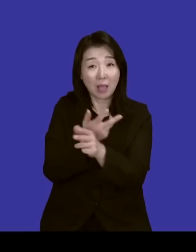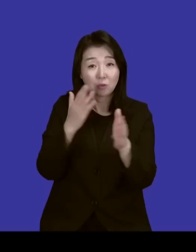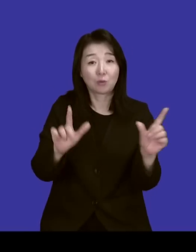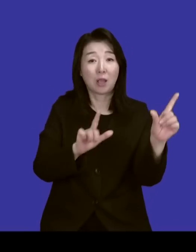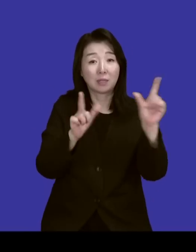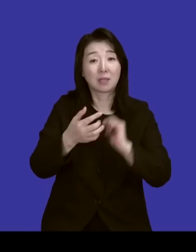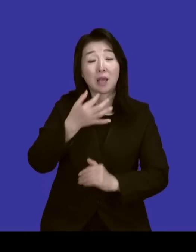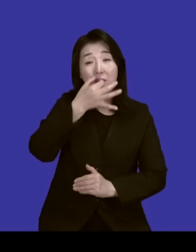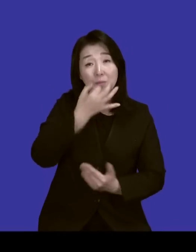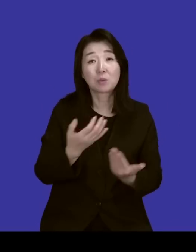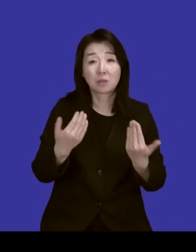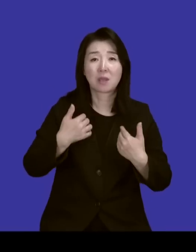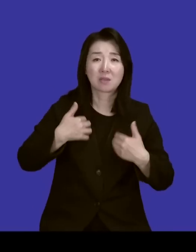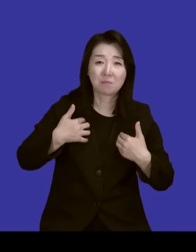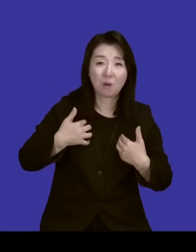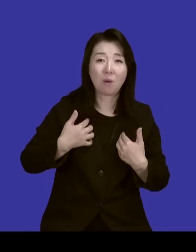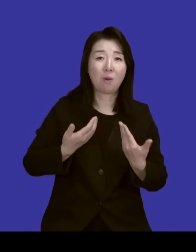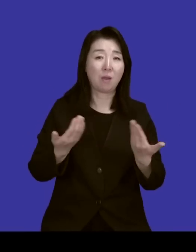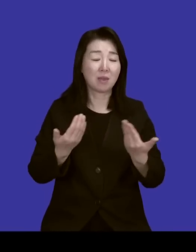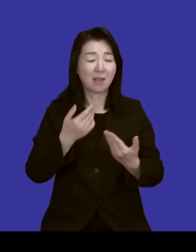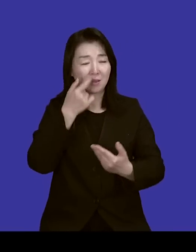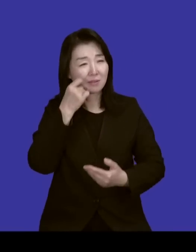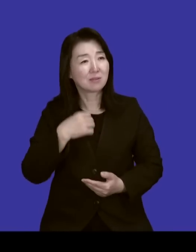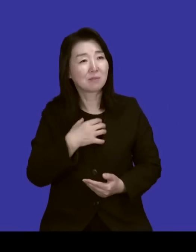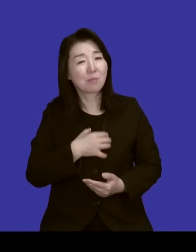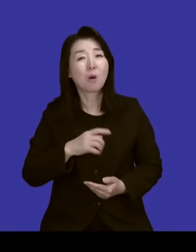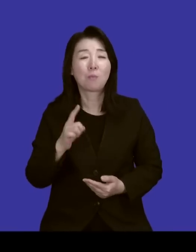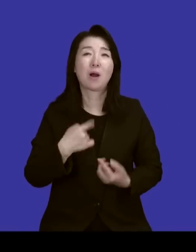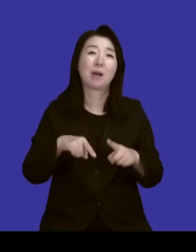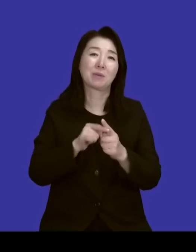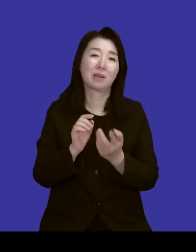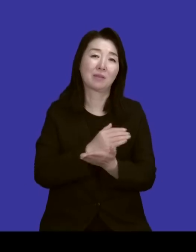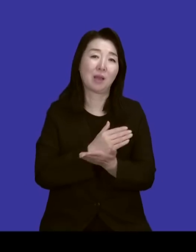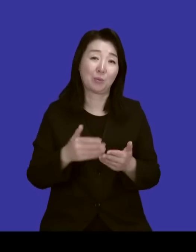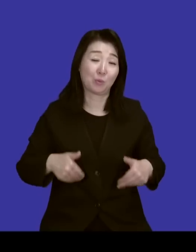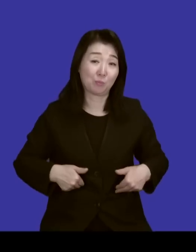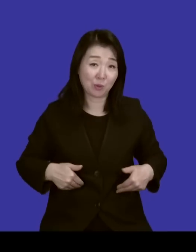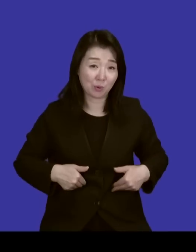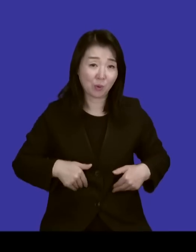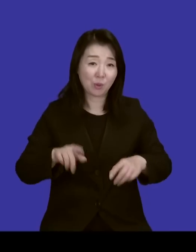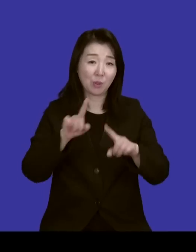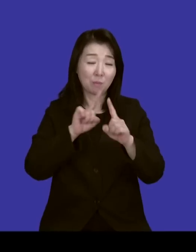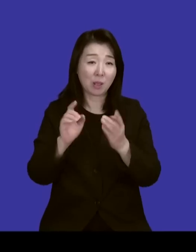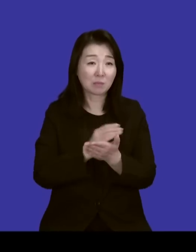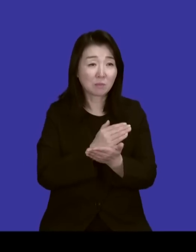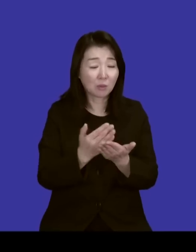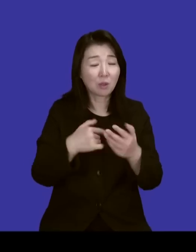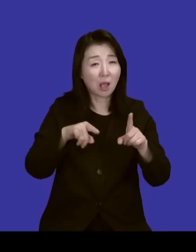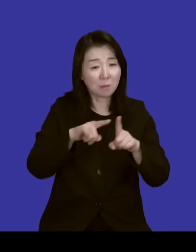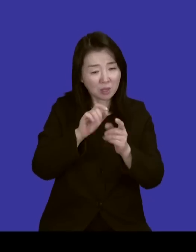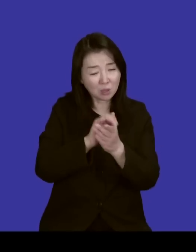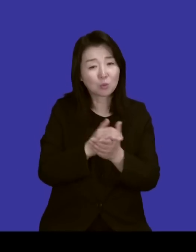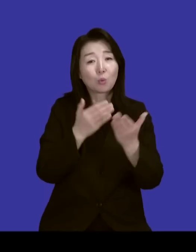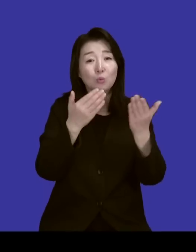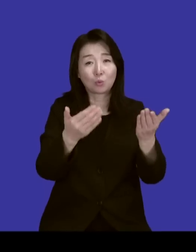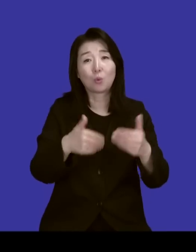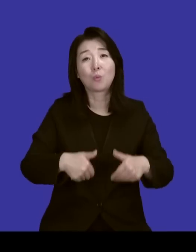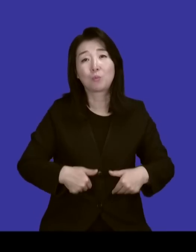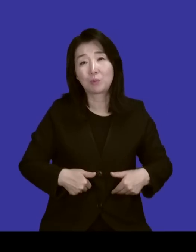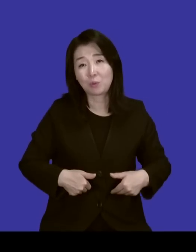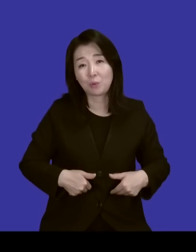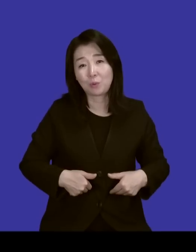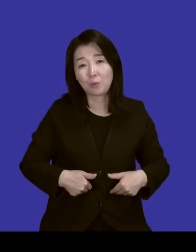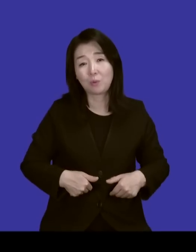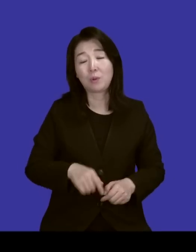일, 기뻤던 일, 슬펐던 일 이야기하고 말씀을 나누고 같이 기도하고